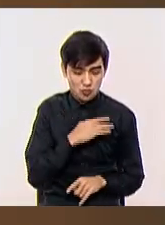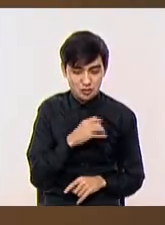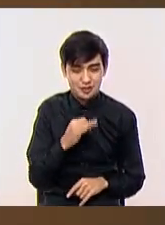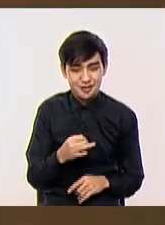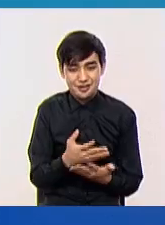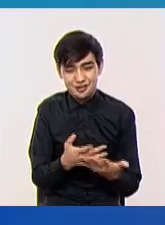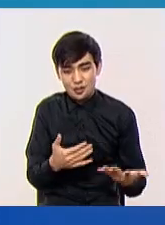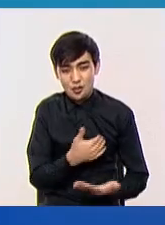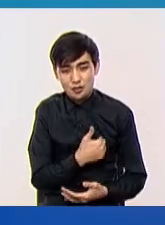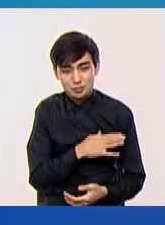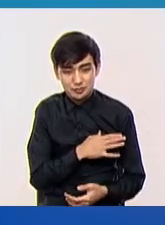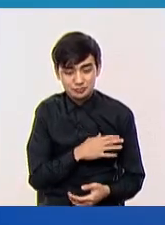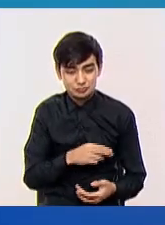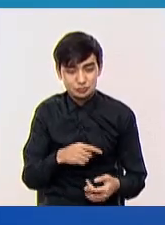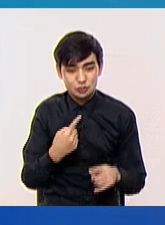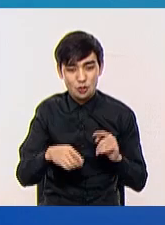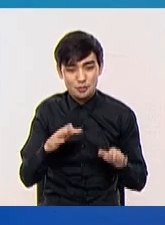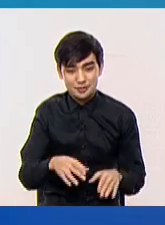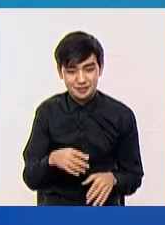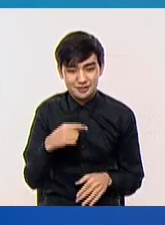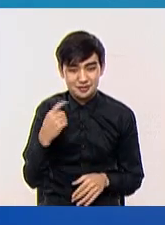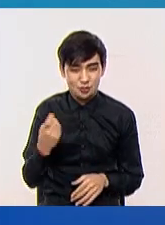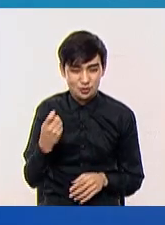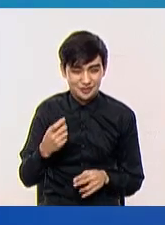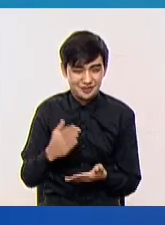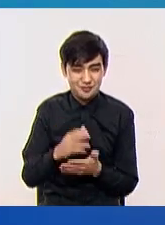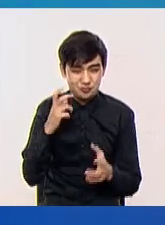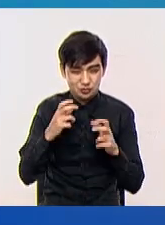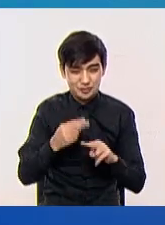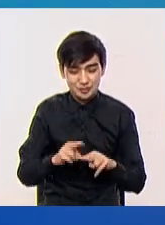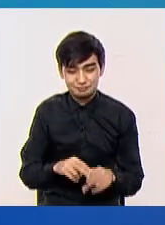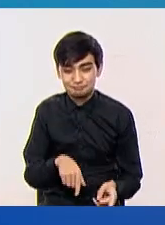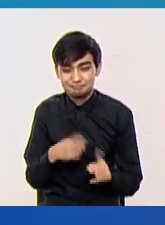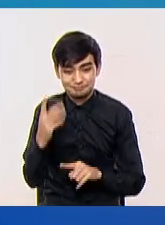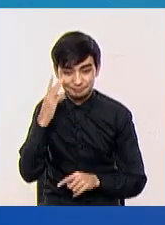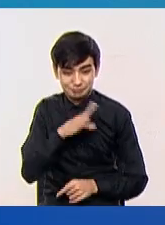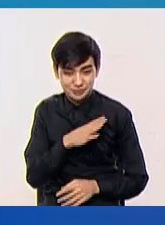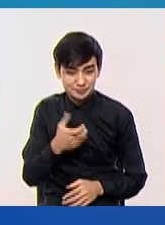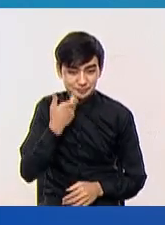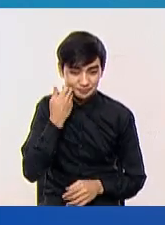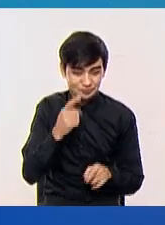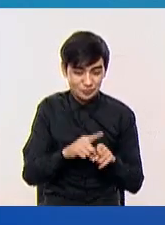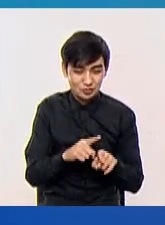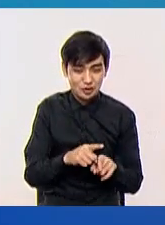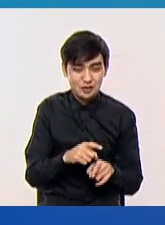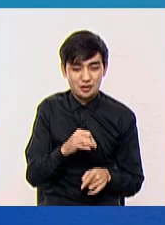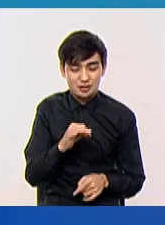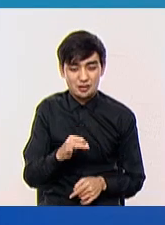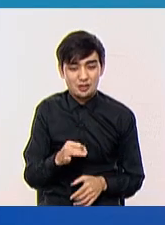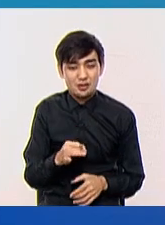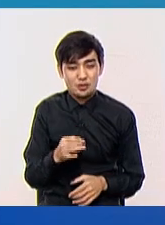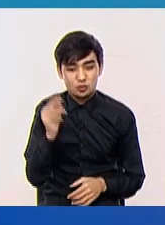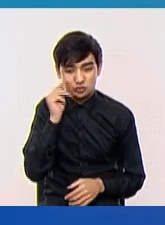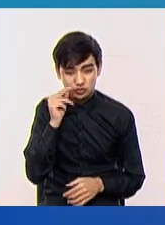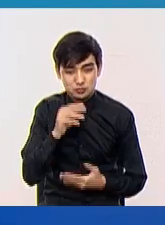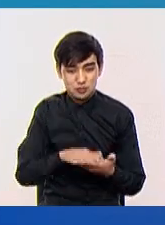Некоторые хотели перевестись в частные вузы, чтобы была возможность потом